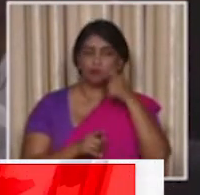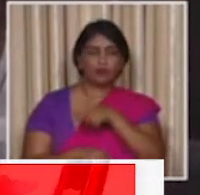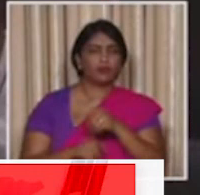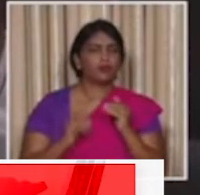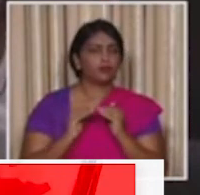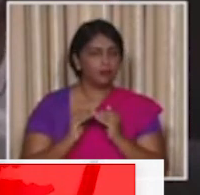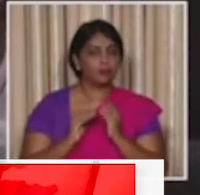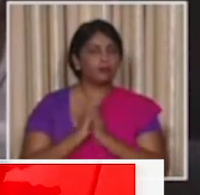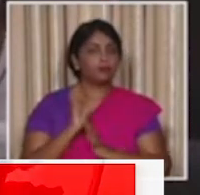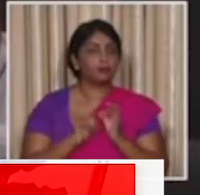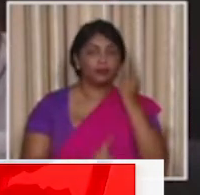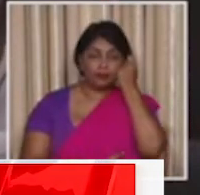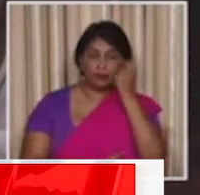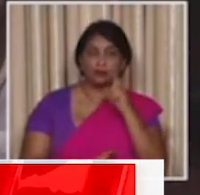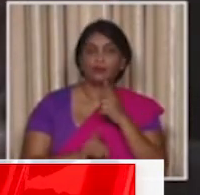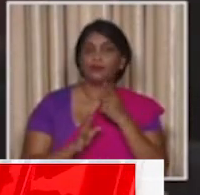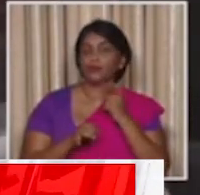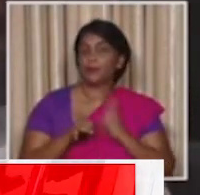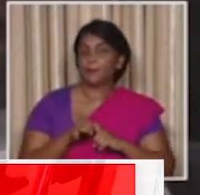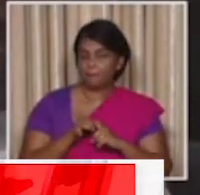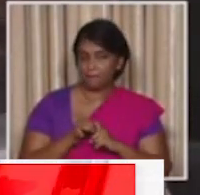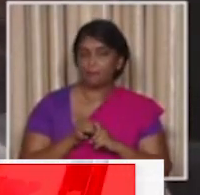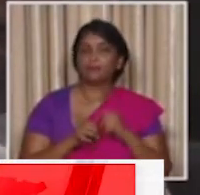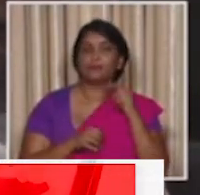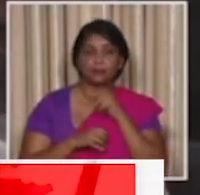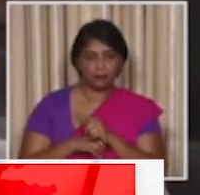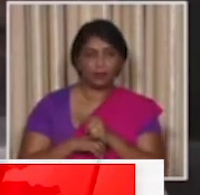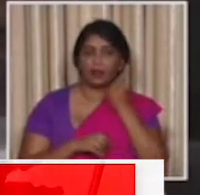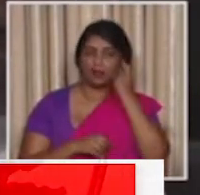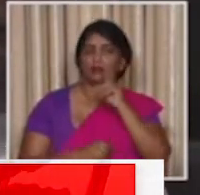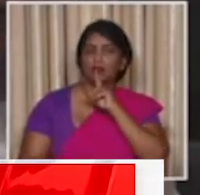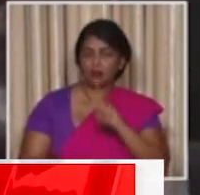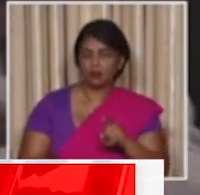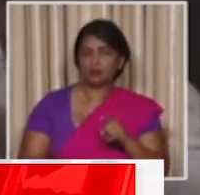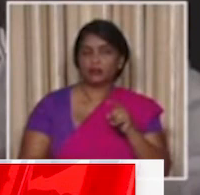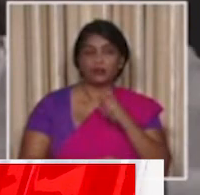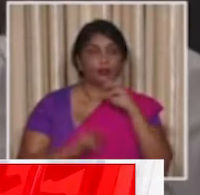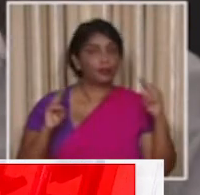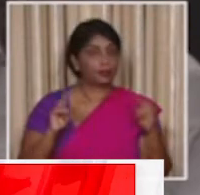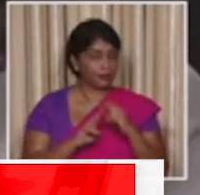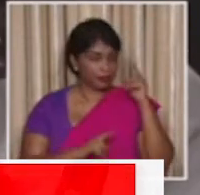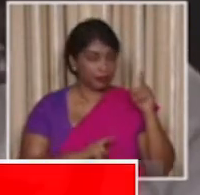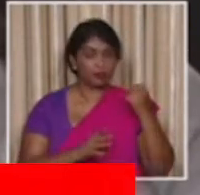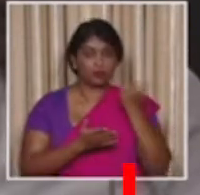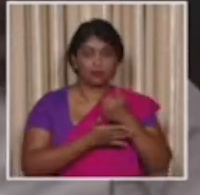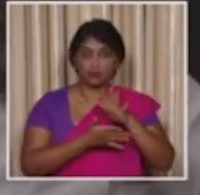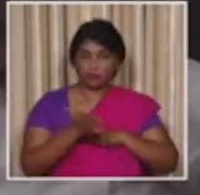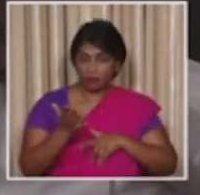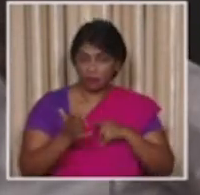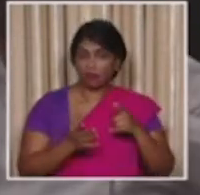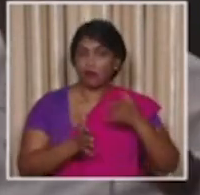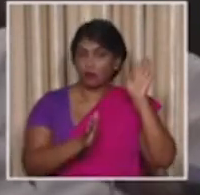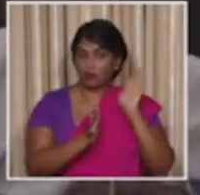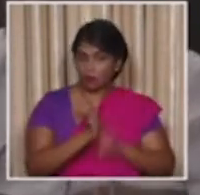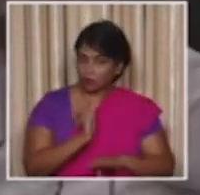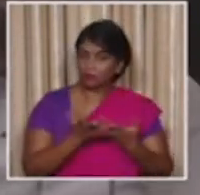වුණේ මන්ත්‍රීවරයෙක් මතු කරන ලද වරප්‍රසාද සම්බන්ධයෙන් ඔබතුමාගේ තීරණය දැනුම් දීම. ශ්‍රේෂ්ඨාධිකරණයේ යම් පෙස්සමක්